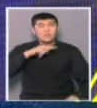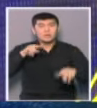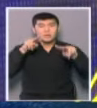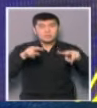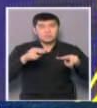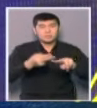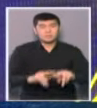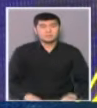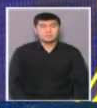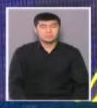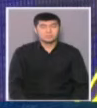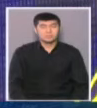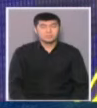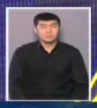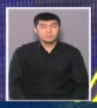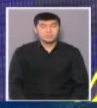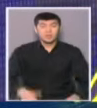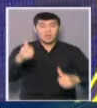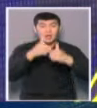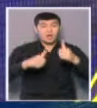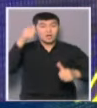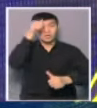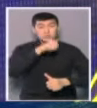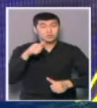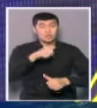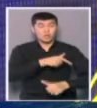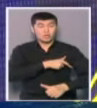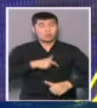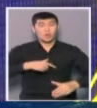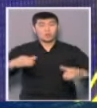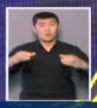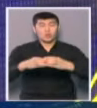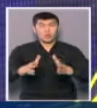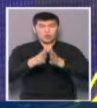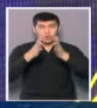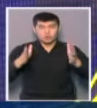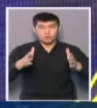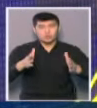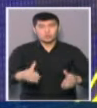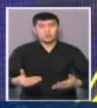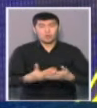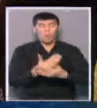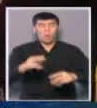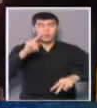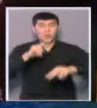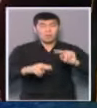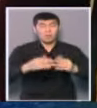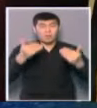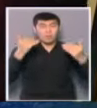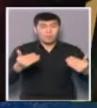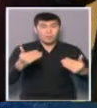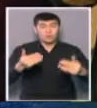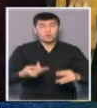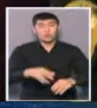бөлініп келеді. Жыл санап спорттық клубтар мен ірі кешендер саны артуда. Бүгін